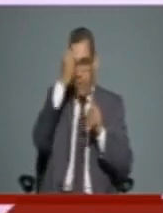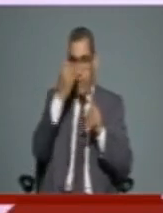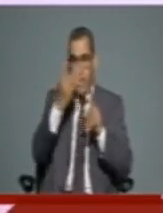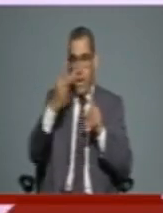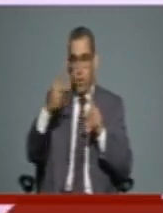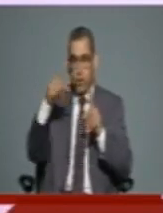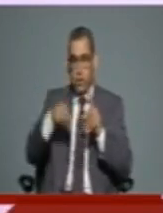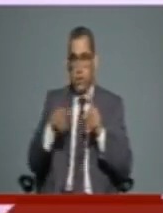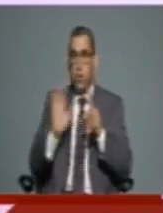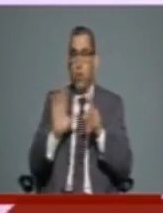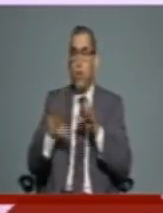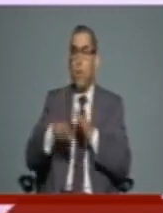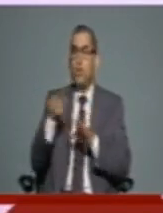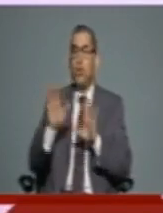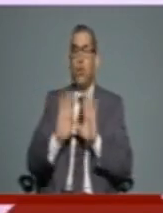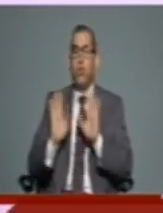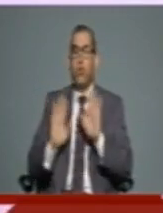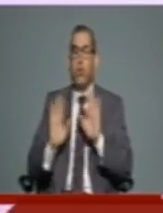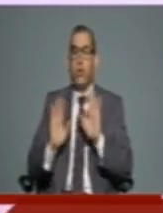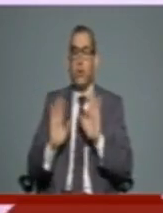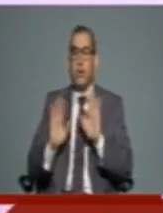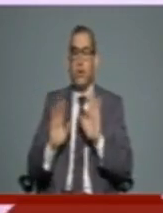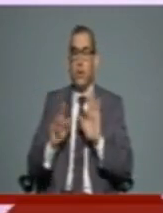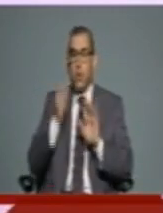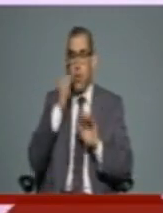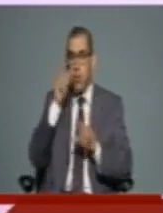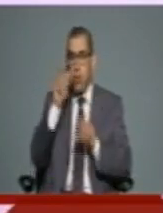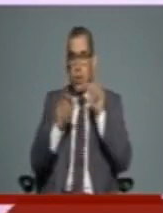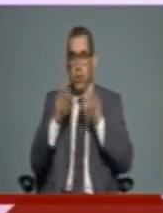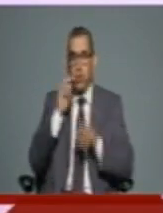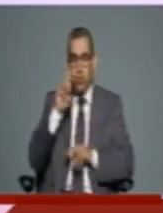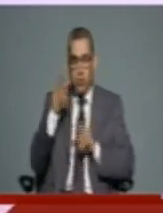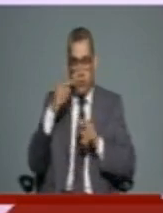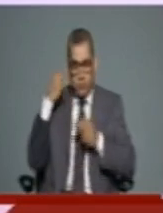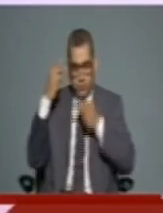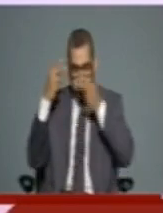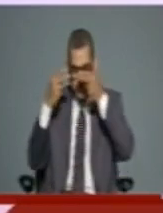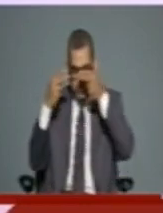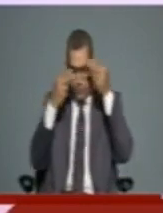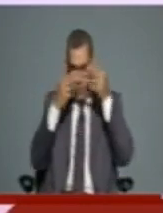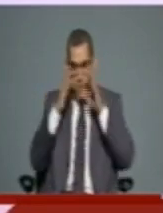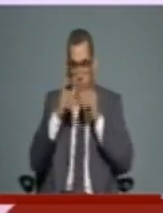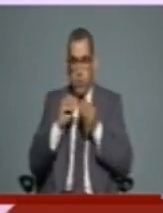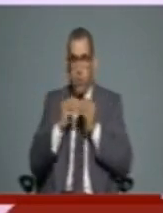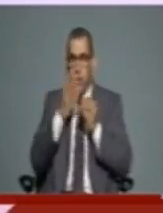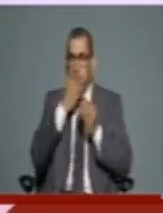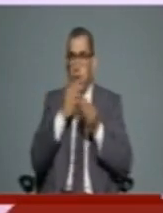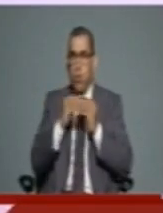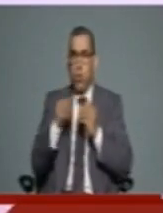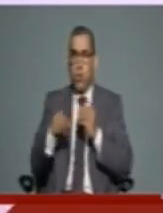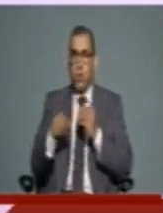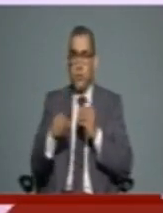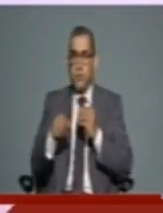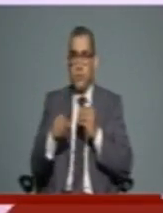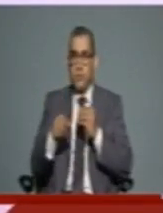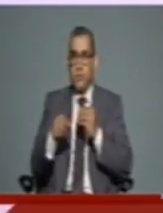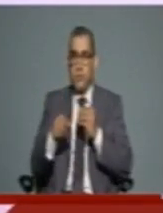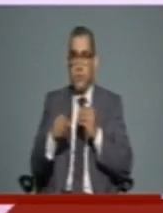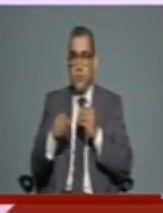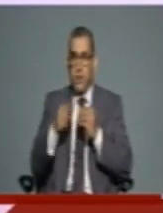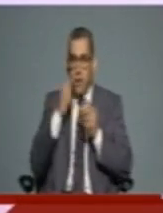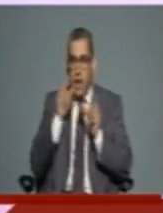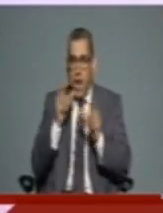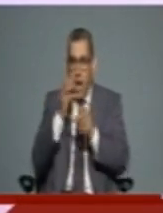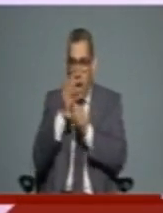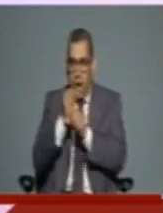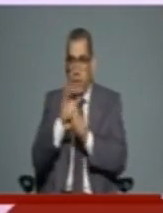2023، كل واحد يتخيل مصر كانت هتبقى عاملة ازاي ويحافظ على الإجابة